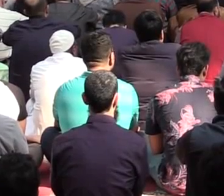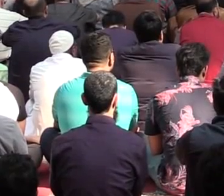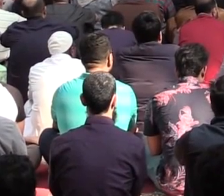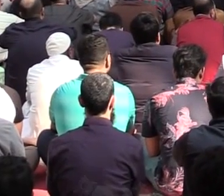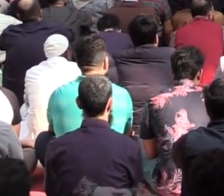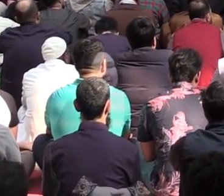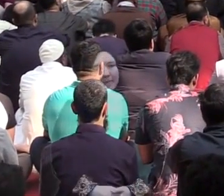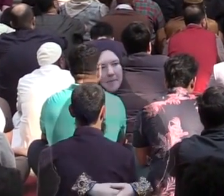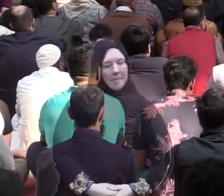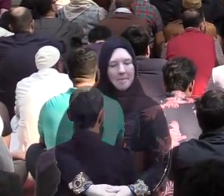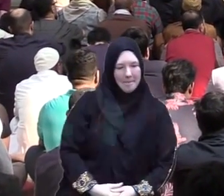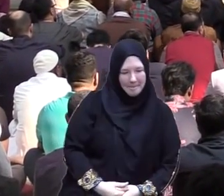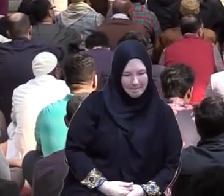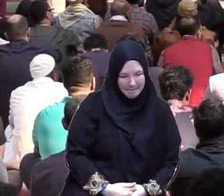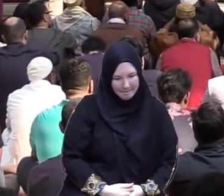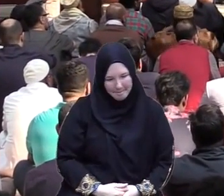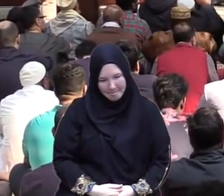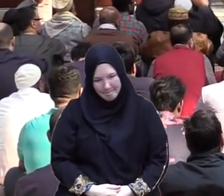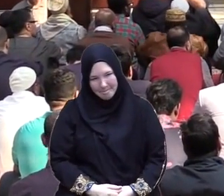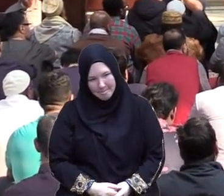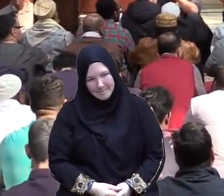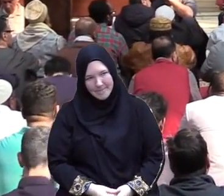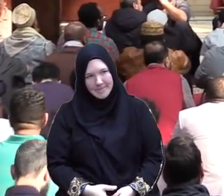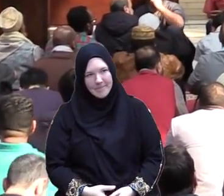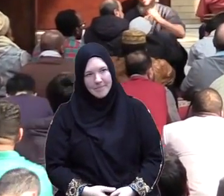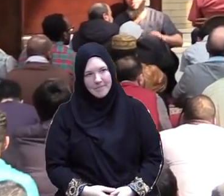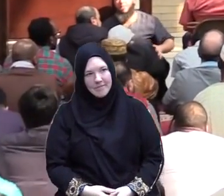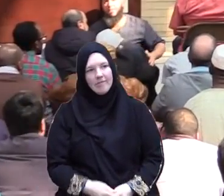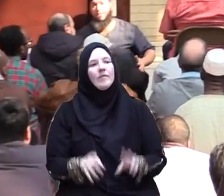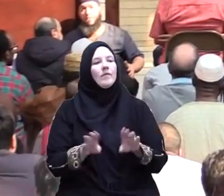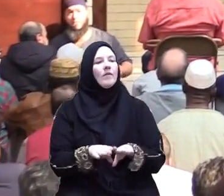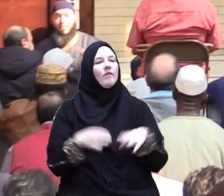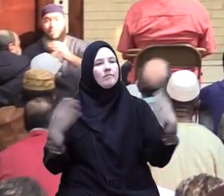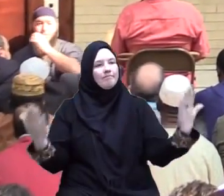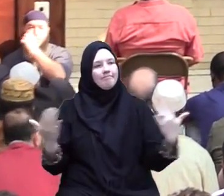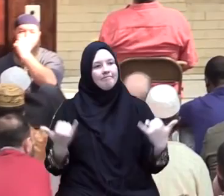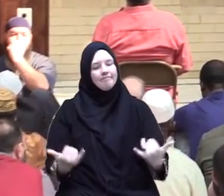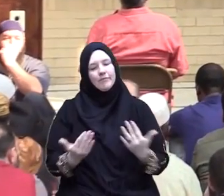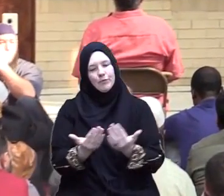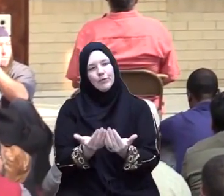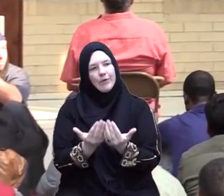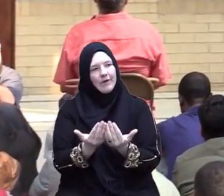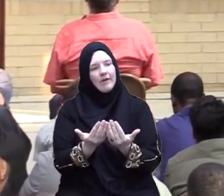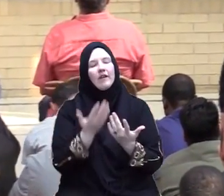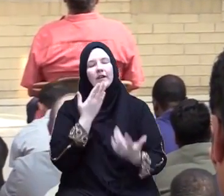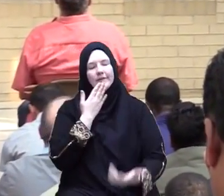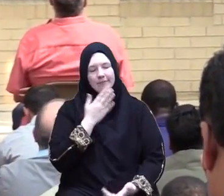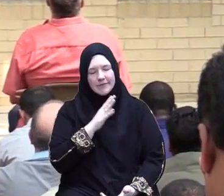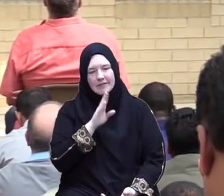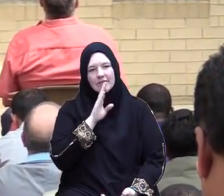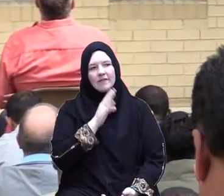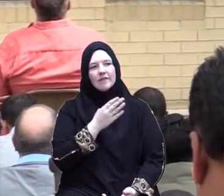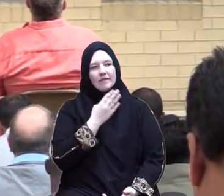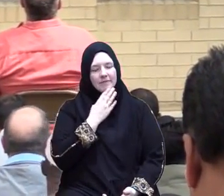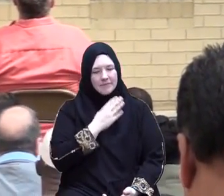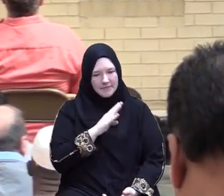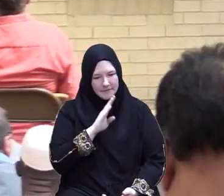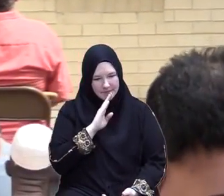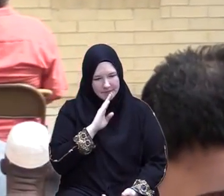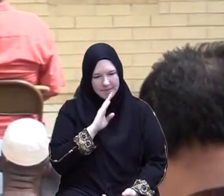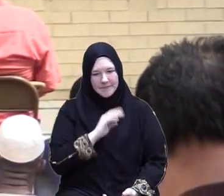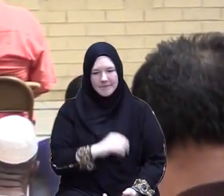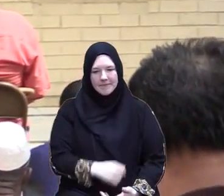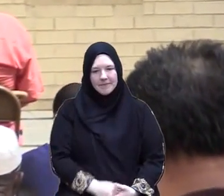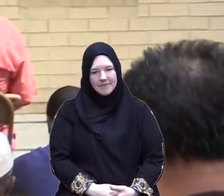الحمد لله نحمده سبحانه ونستعينه ونستغفره ونستهديه ونعوذ بالله من شرور